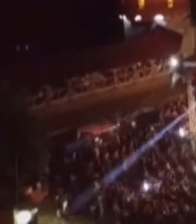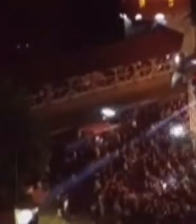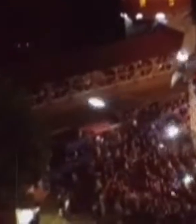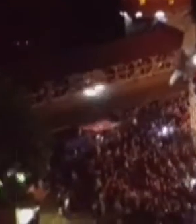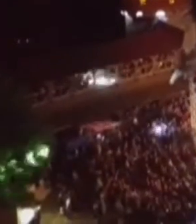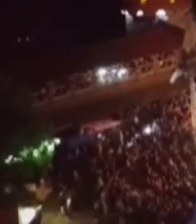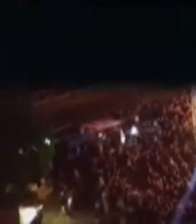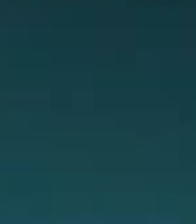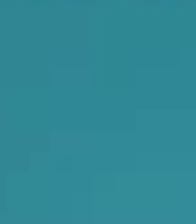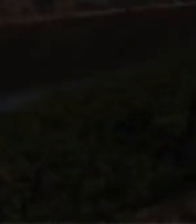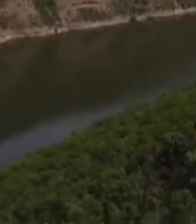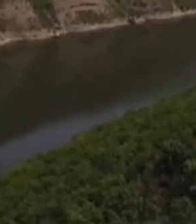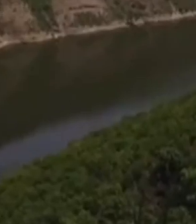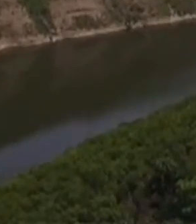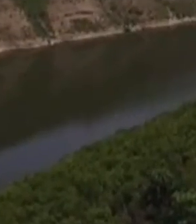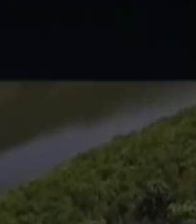Музика